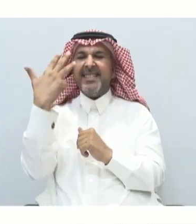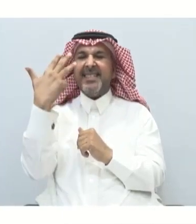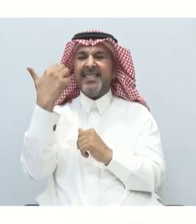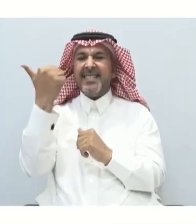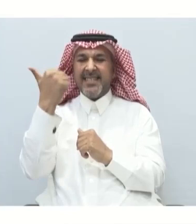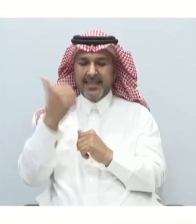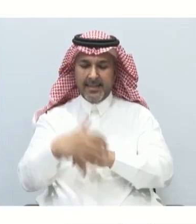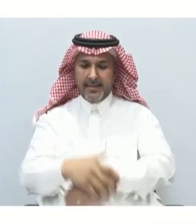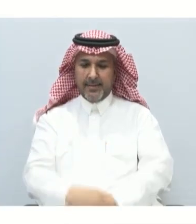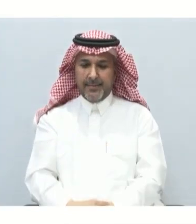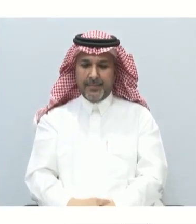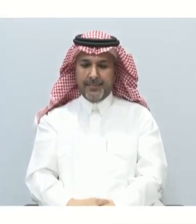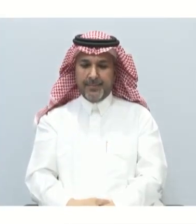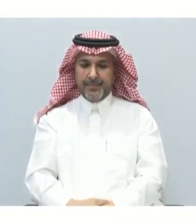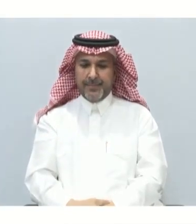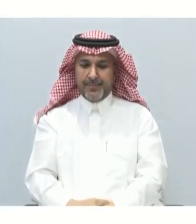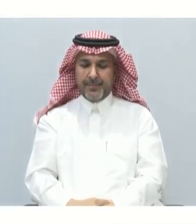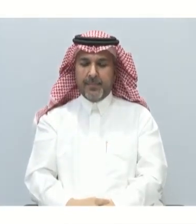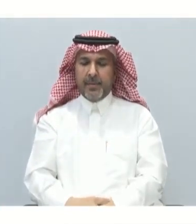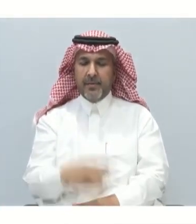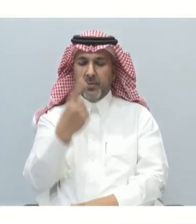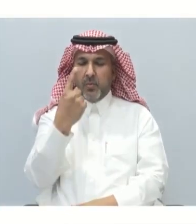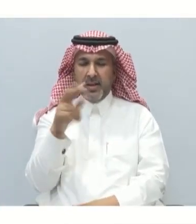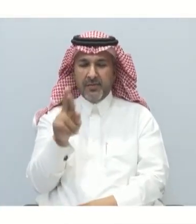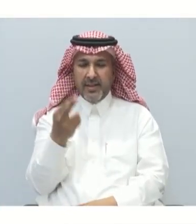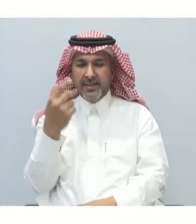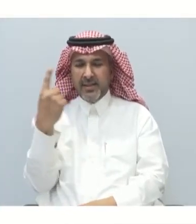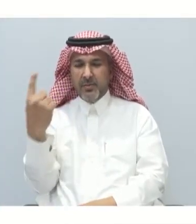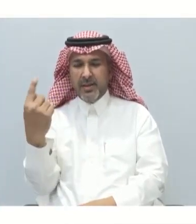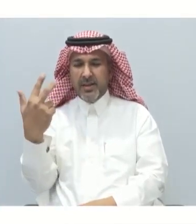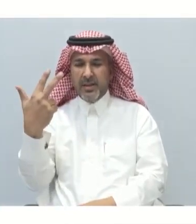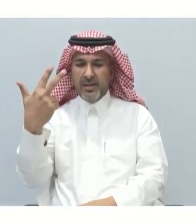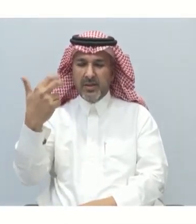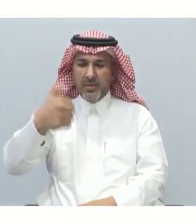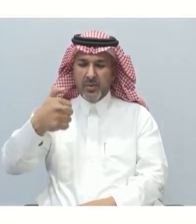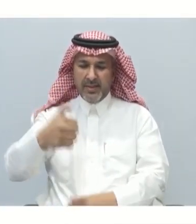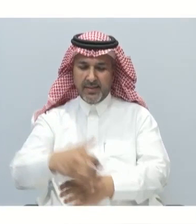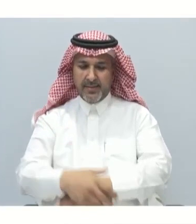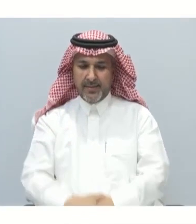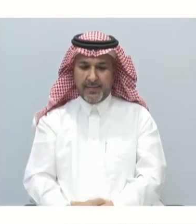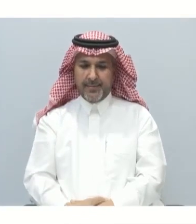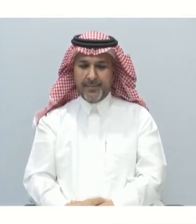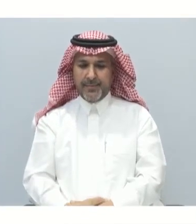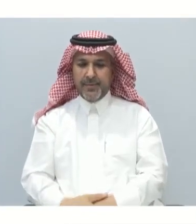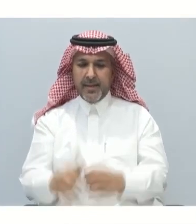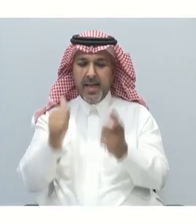1.1 و 60 اذا راح نقول الناتج هنا حيكون 1.